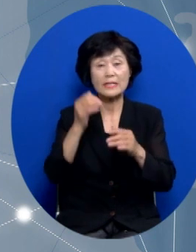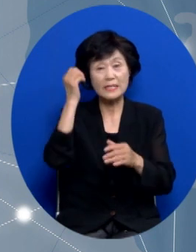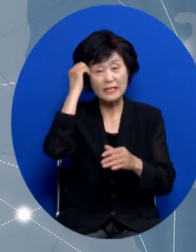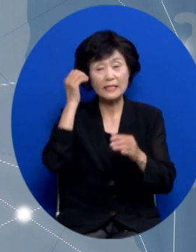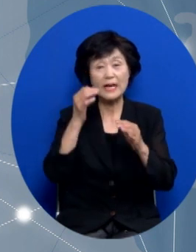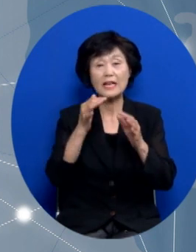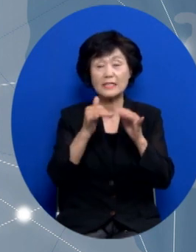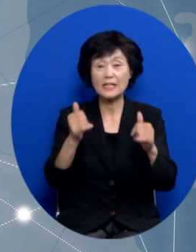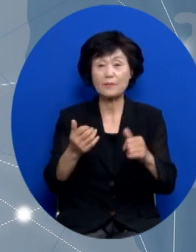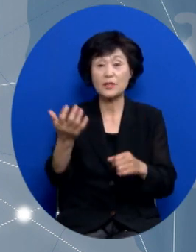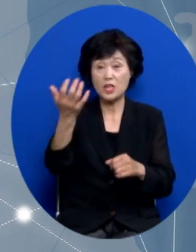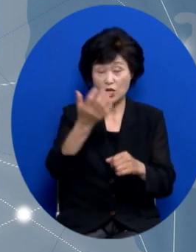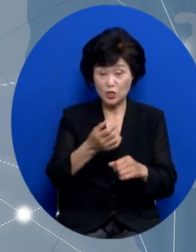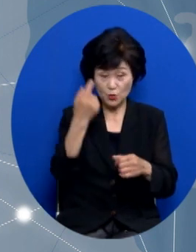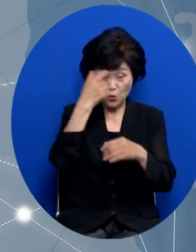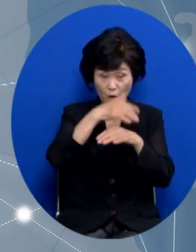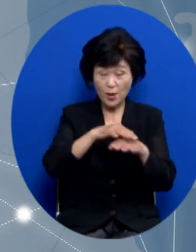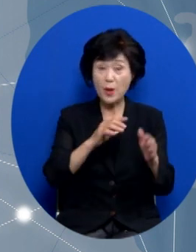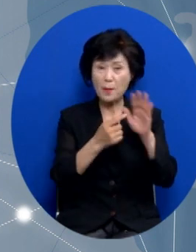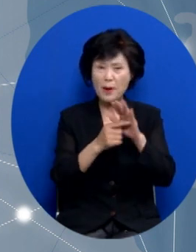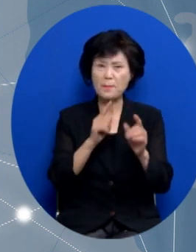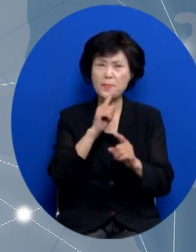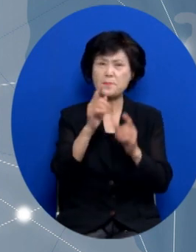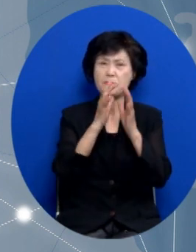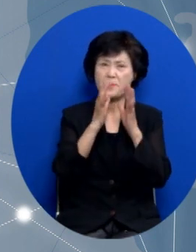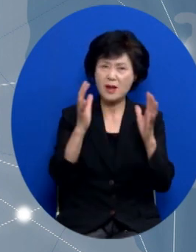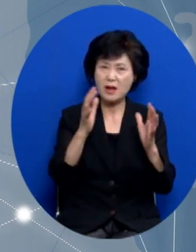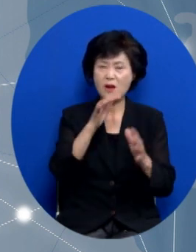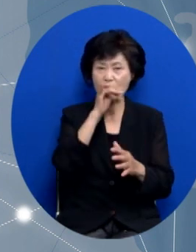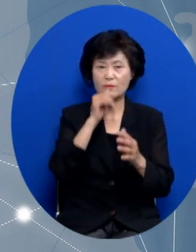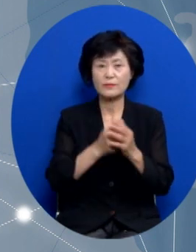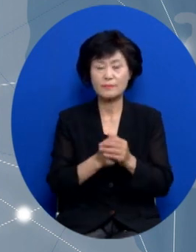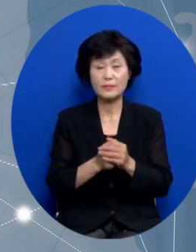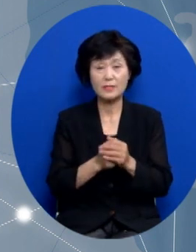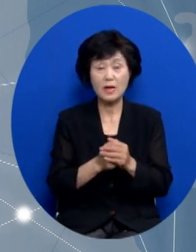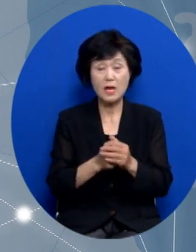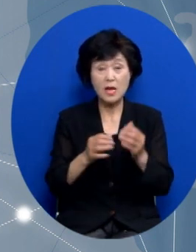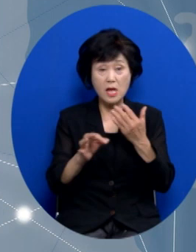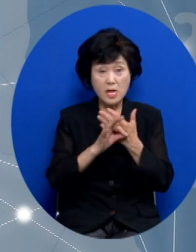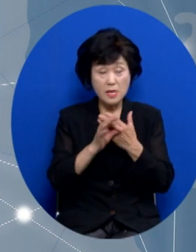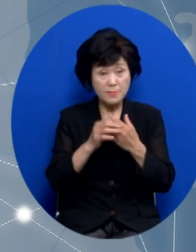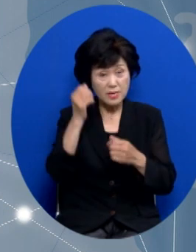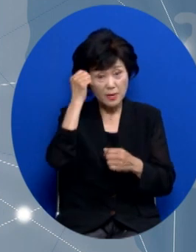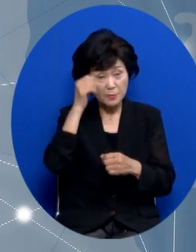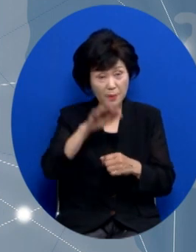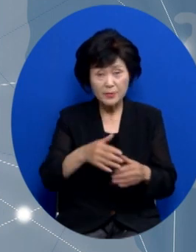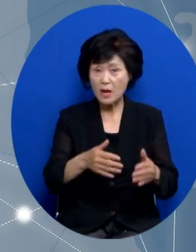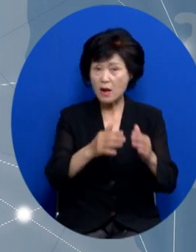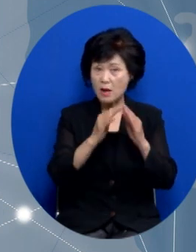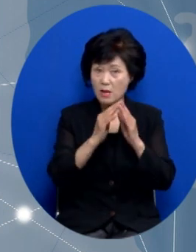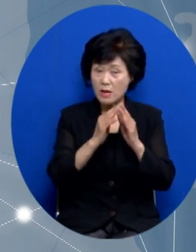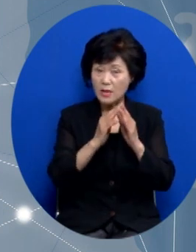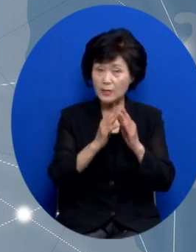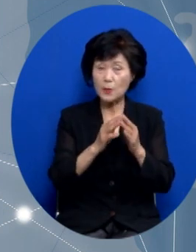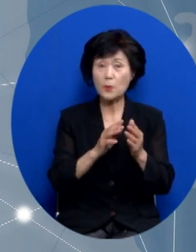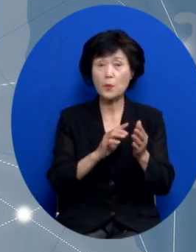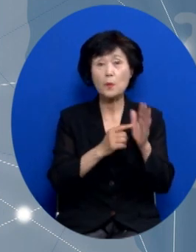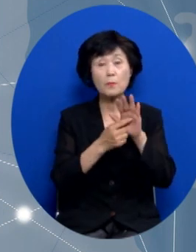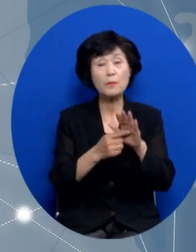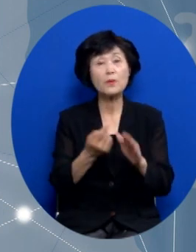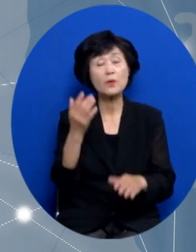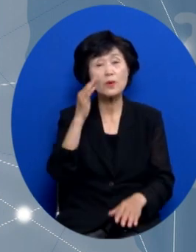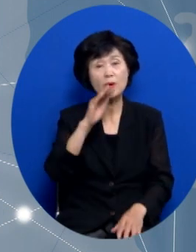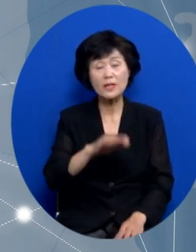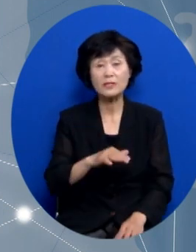외신은 프랑스 정부가 각 지역에 노숙자 수천 명을 수용할 임시 숙박시설을 설치하도록 요구했다고 보도했는데요. 각